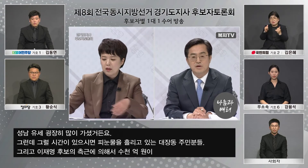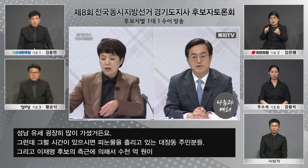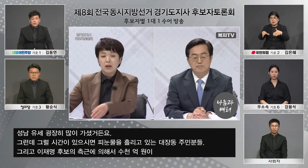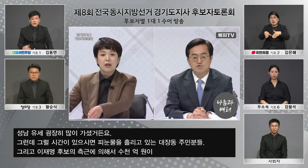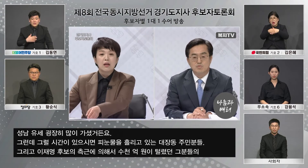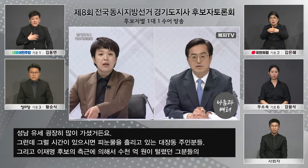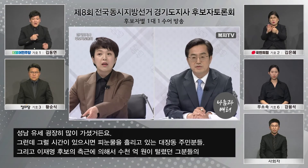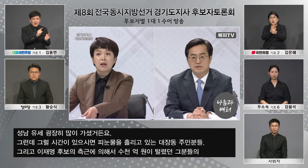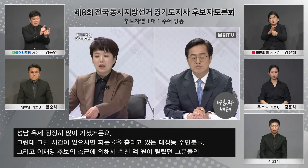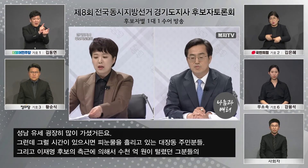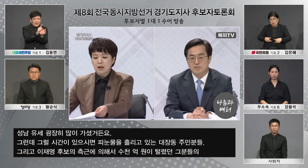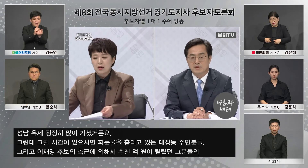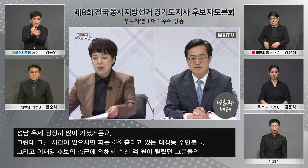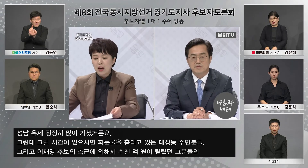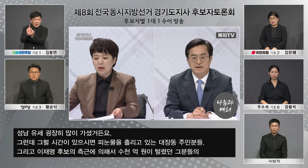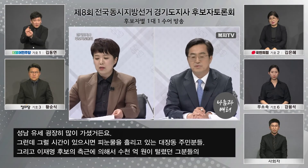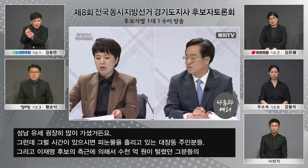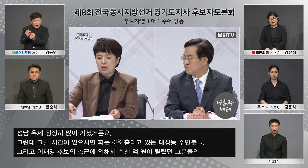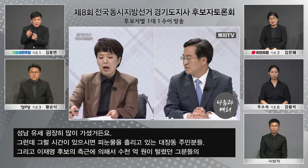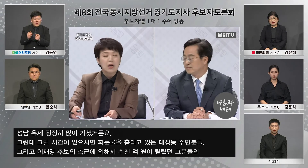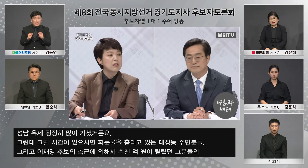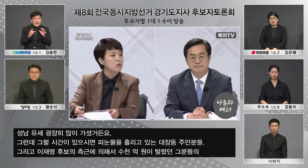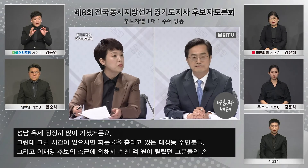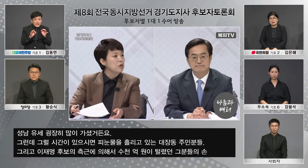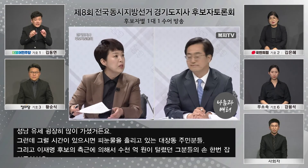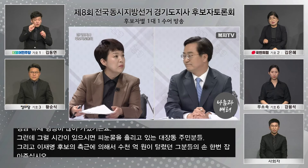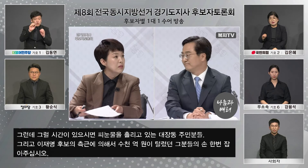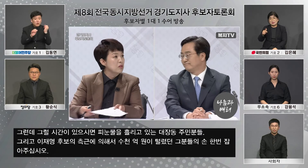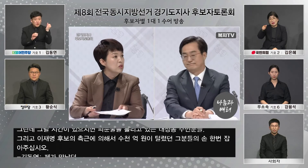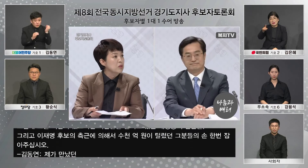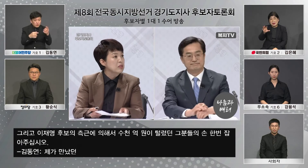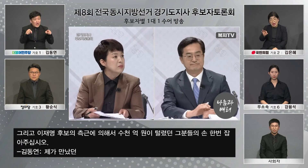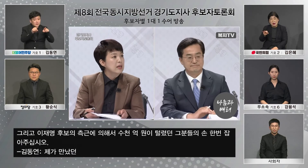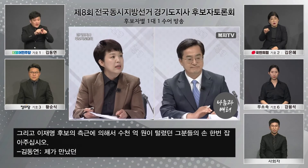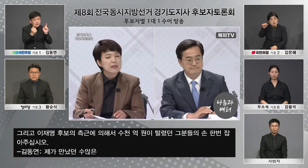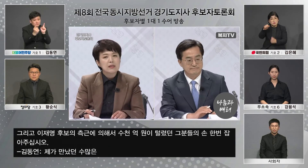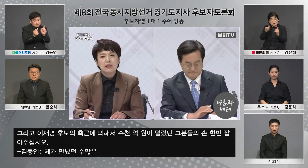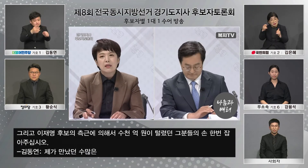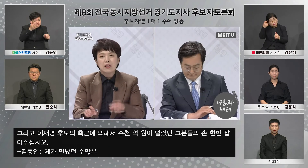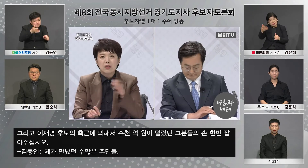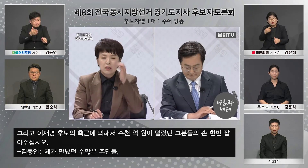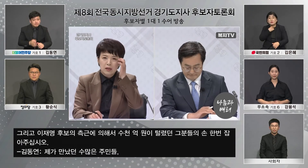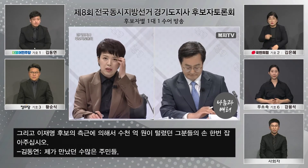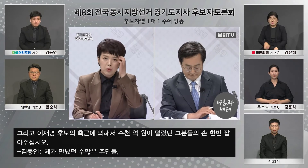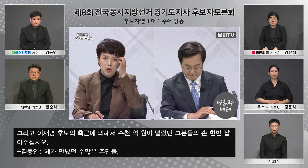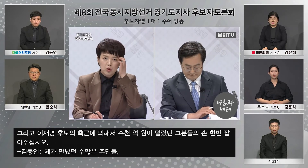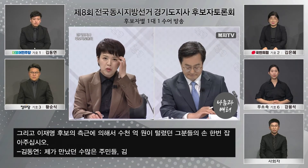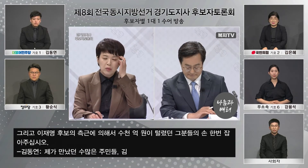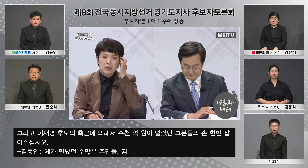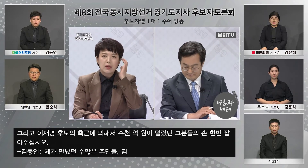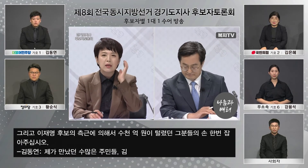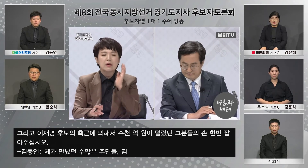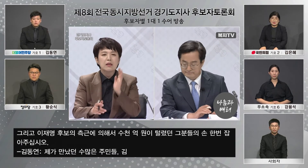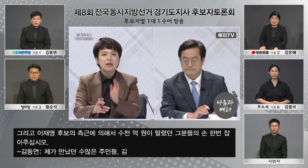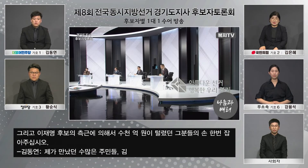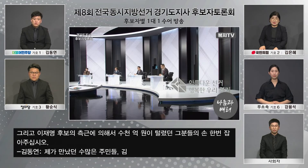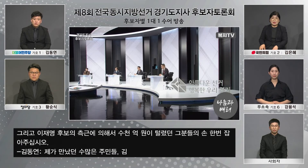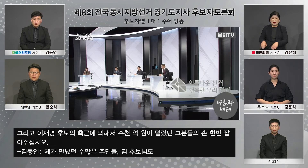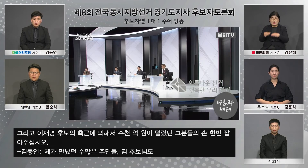만났던 수많은 주민들 김 후보님도 같이 만나보십시오. 강 후보님 여쭤보겠습니다. 김동연